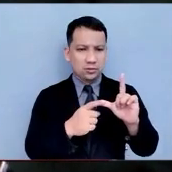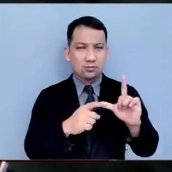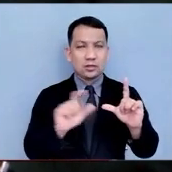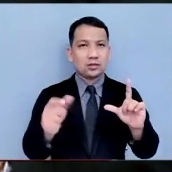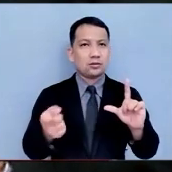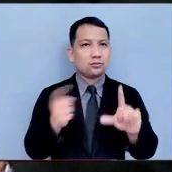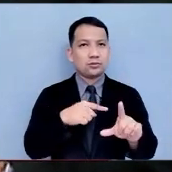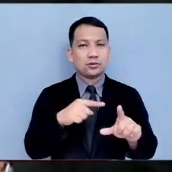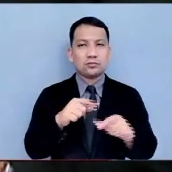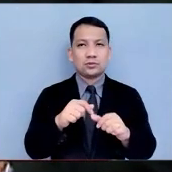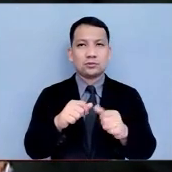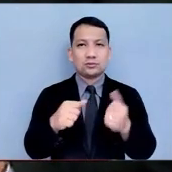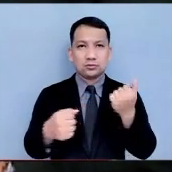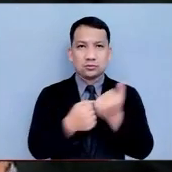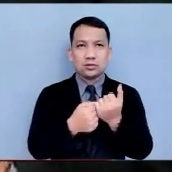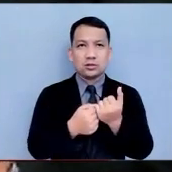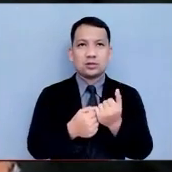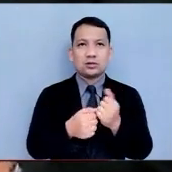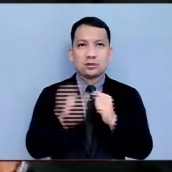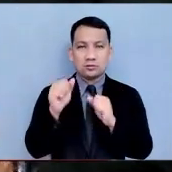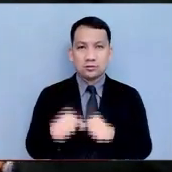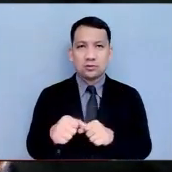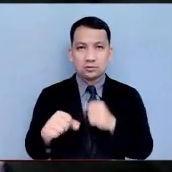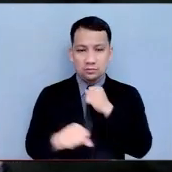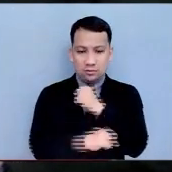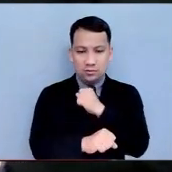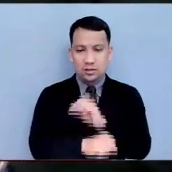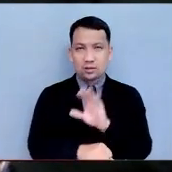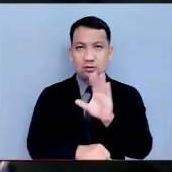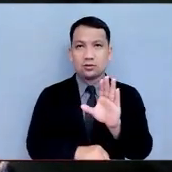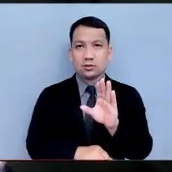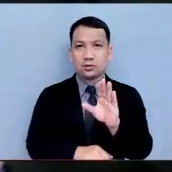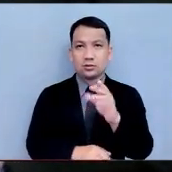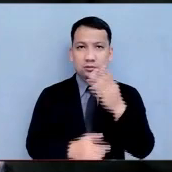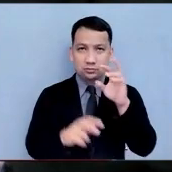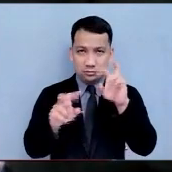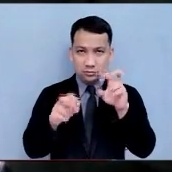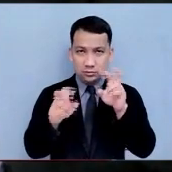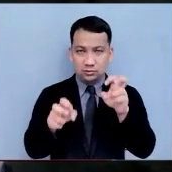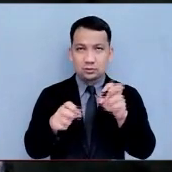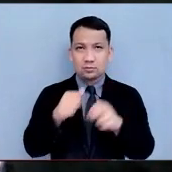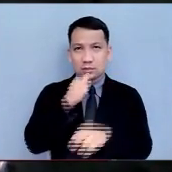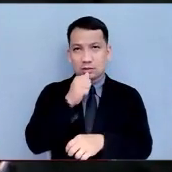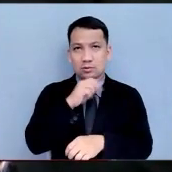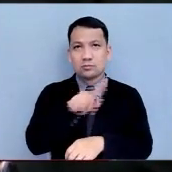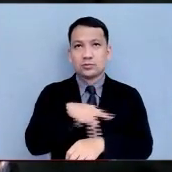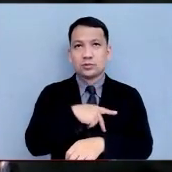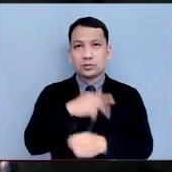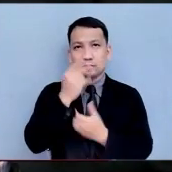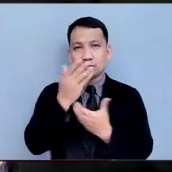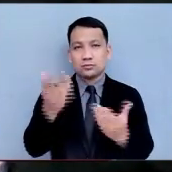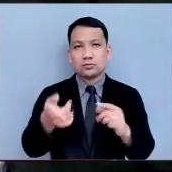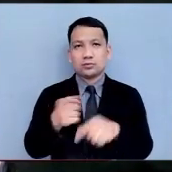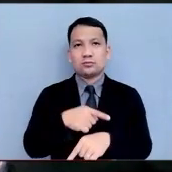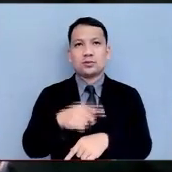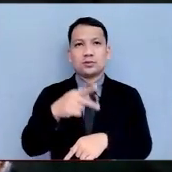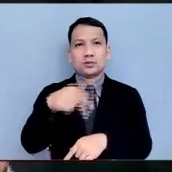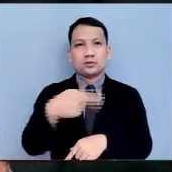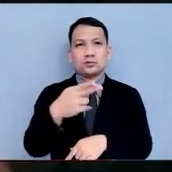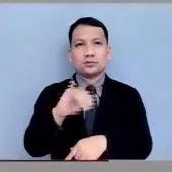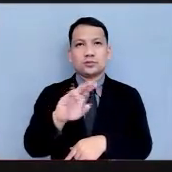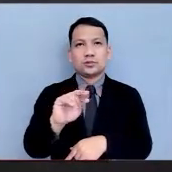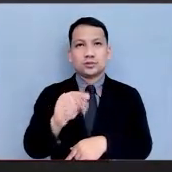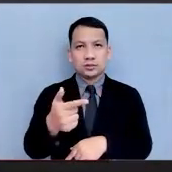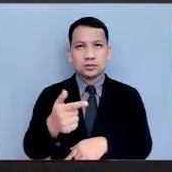sa pinagkakatiwalaang source at baka kayo ay mga biktima pa ng pagnanakaw ng mga personal na impormasyon o yung tinatawag nating